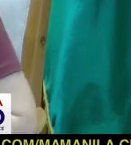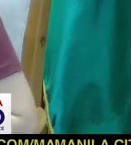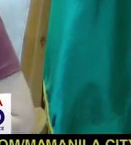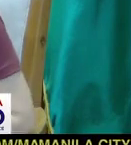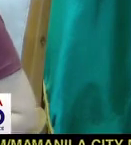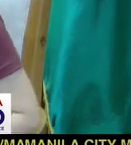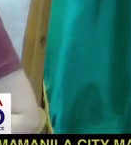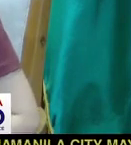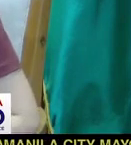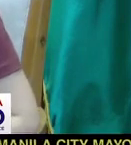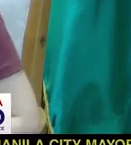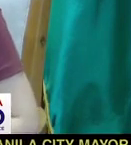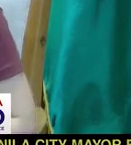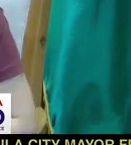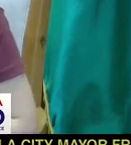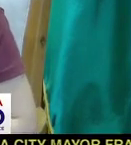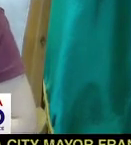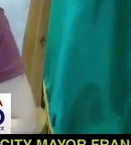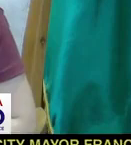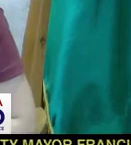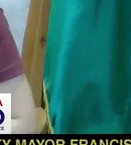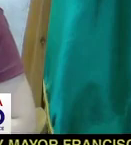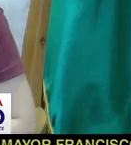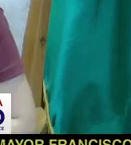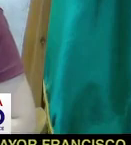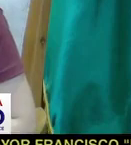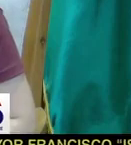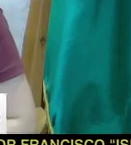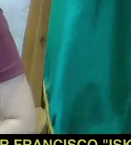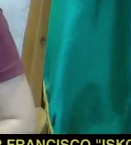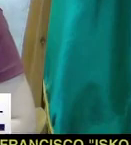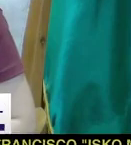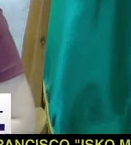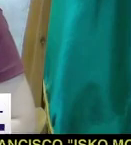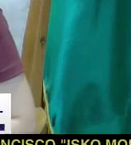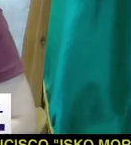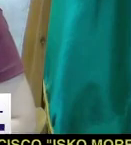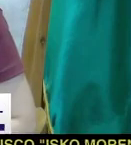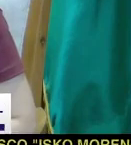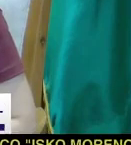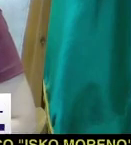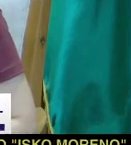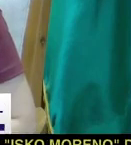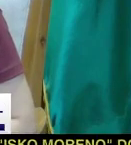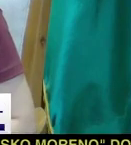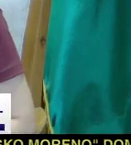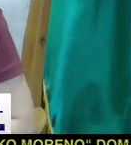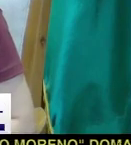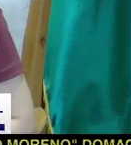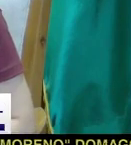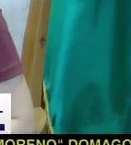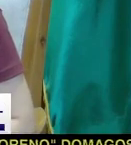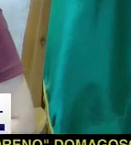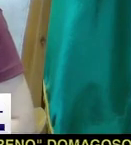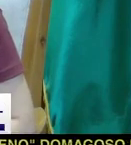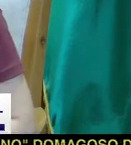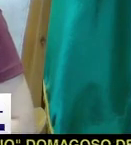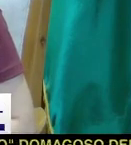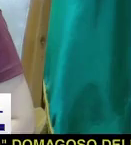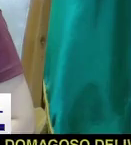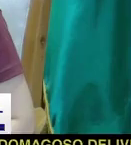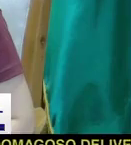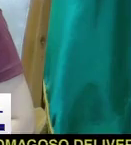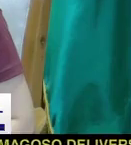Mayor, no? At ng mga konsehal, lalo na dyan si Konsehal Joel Chua, ang